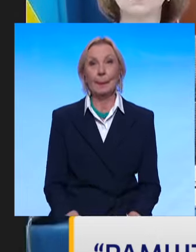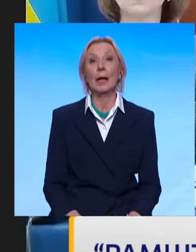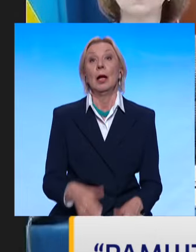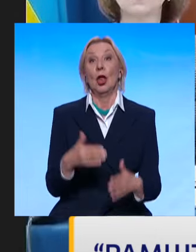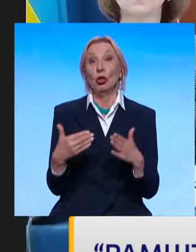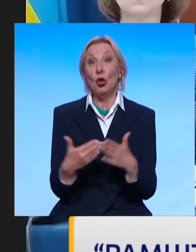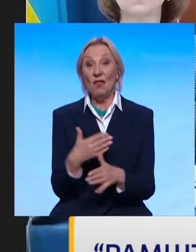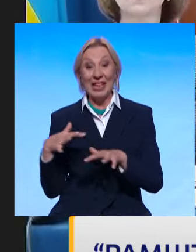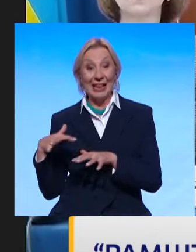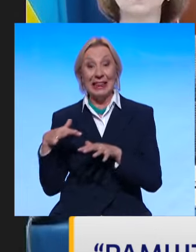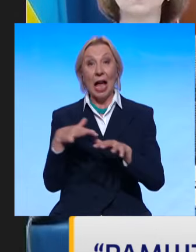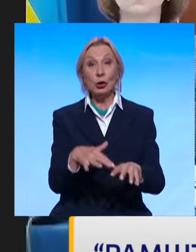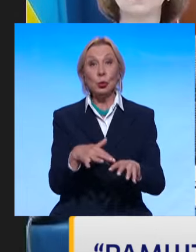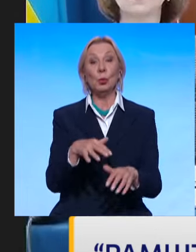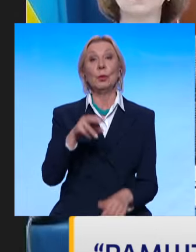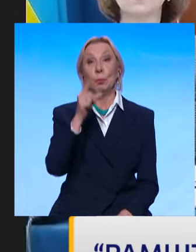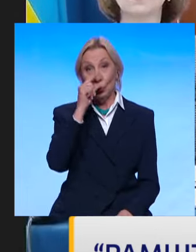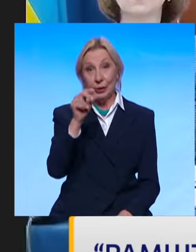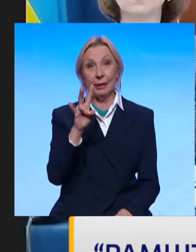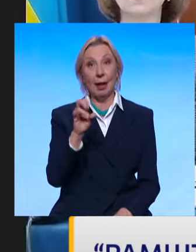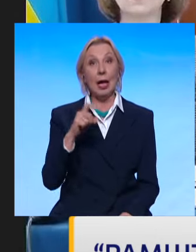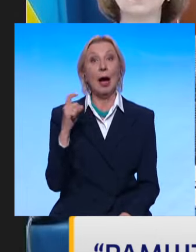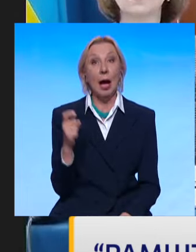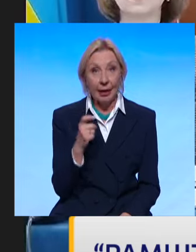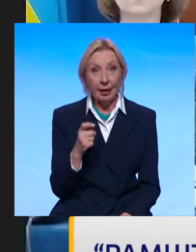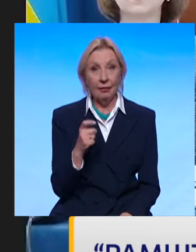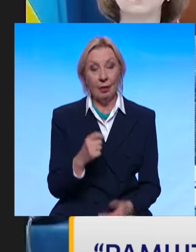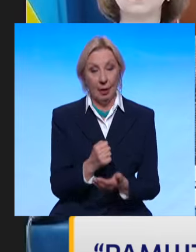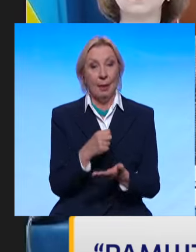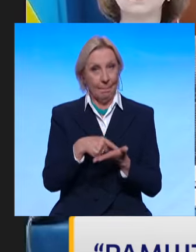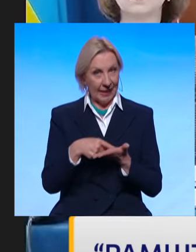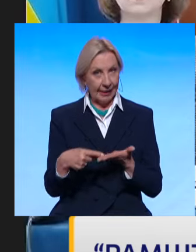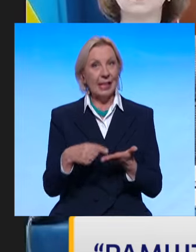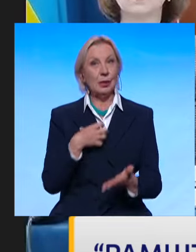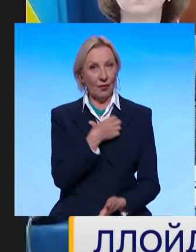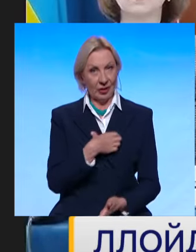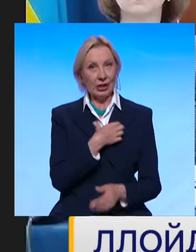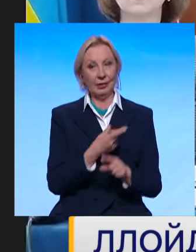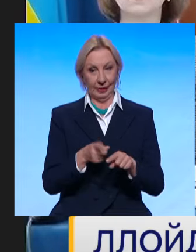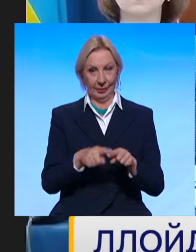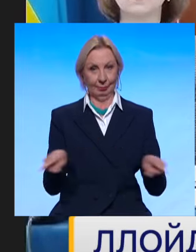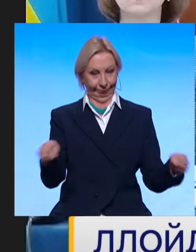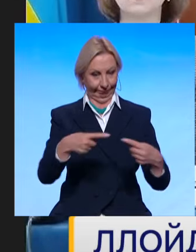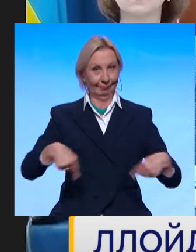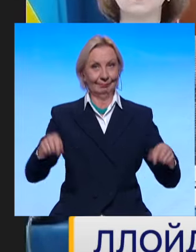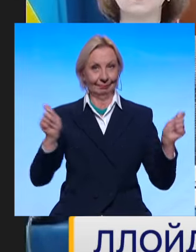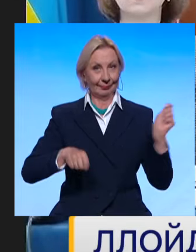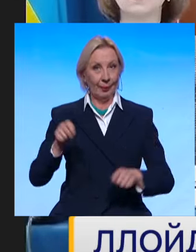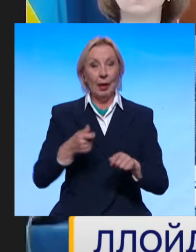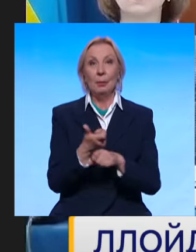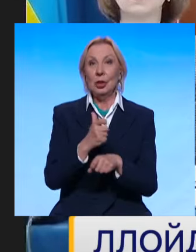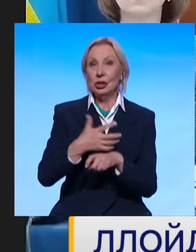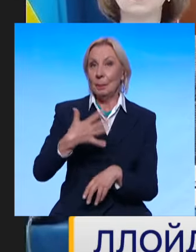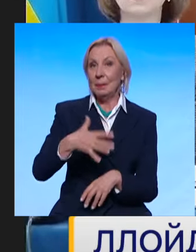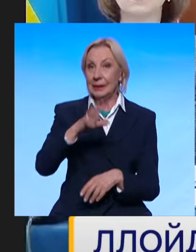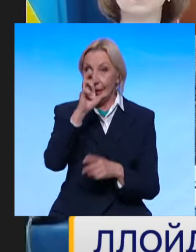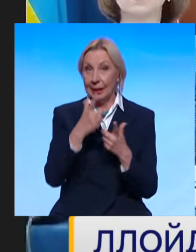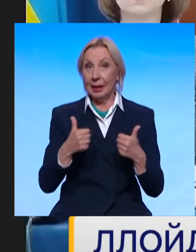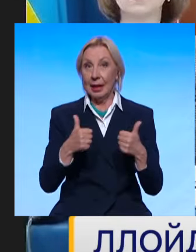Новий наступ Путіна на Харків лише підкреслює важливість цієї контактної групи. Близько 50 країн з усього світу